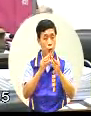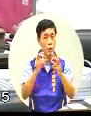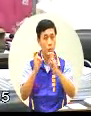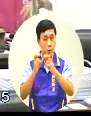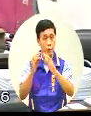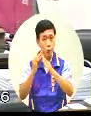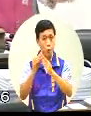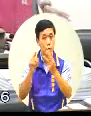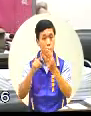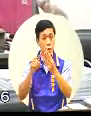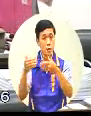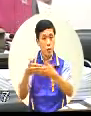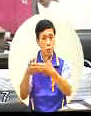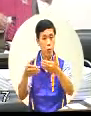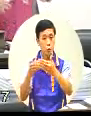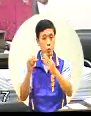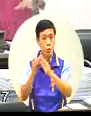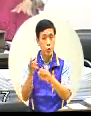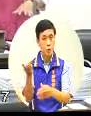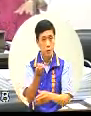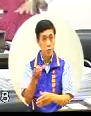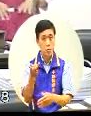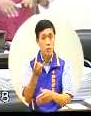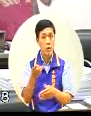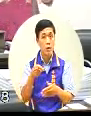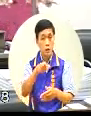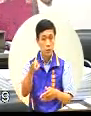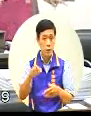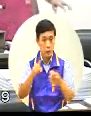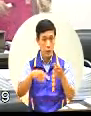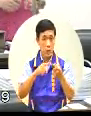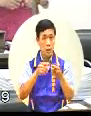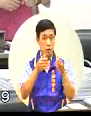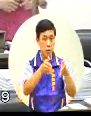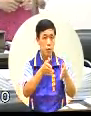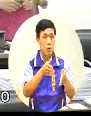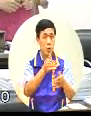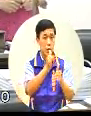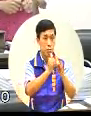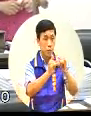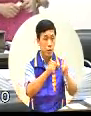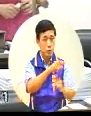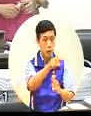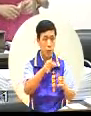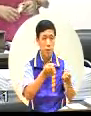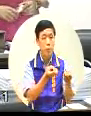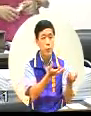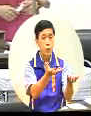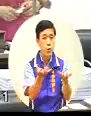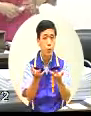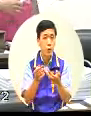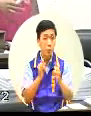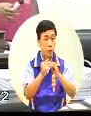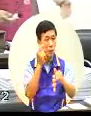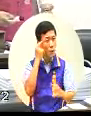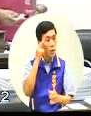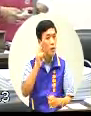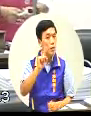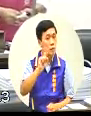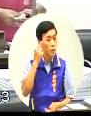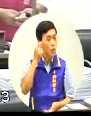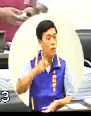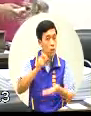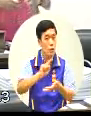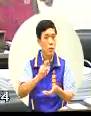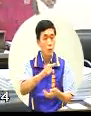好，或是交通局也好，你们就这个部分应该要多到地方去，好，我跟大家好好的听听地方的声音，好不好？好，那我们继续